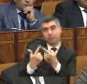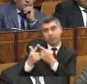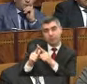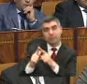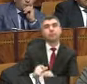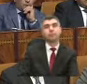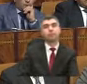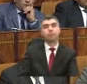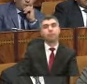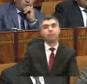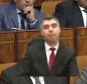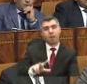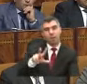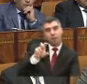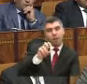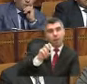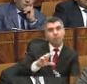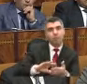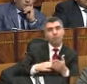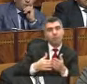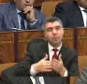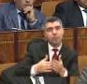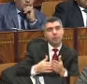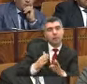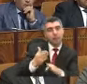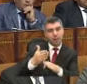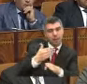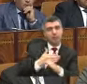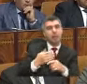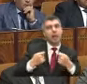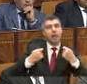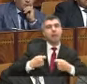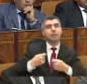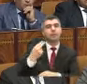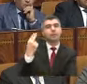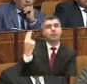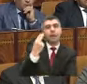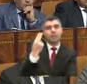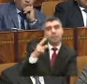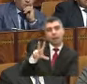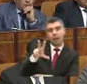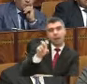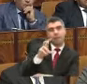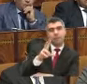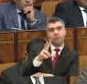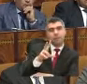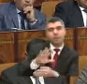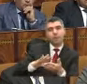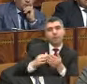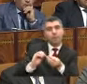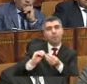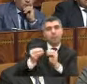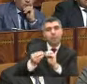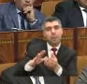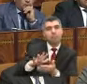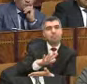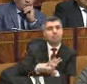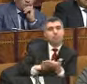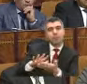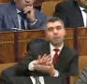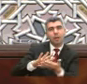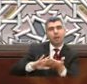الامور، وانتم ادرى السيد الوزير بحكم انكم كنتوا رئيس الجامعه وكتعرفوا جيدا المشاكل اللي كيتخبطوا فيها هذا.